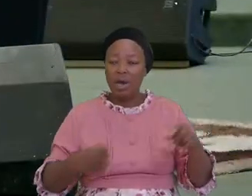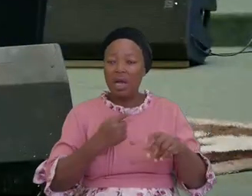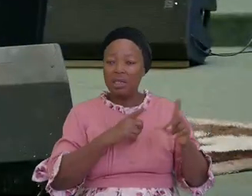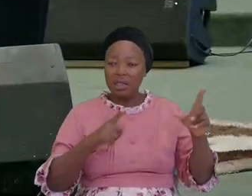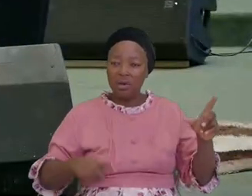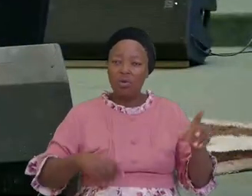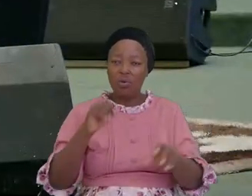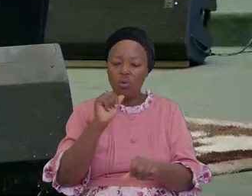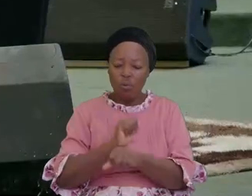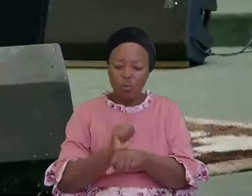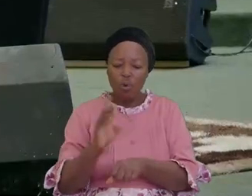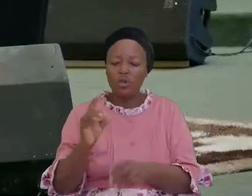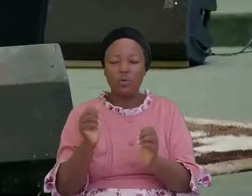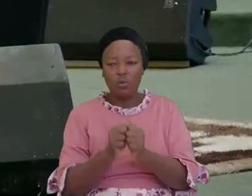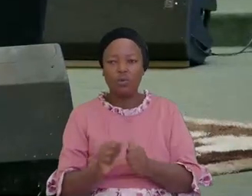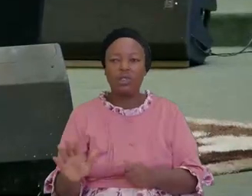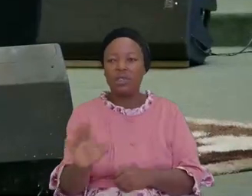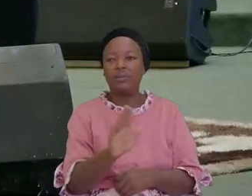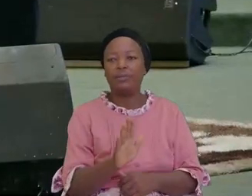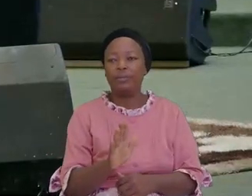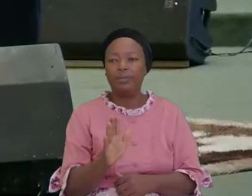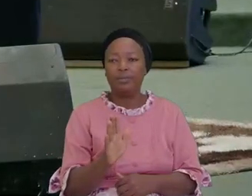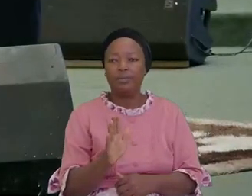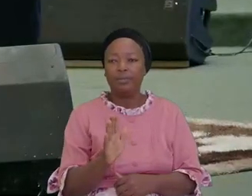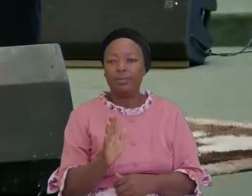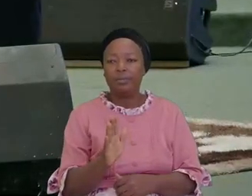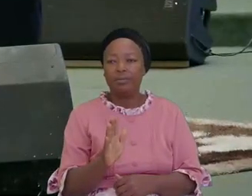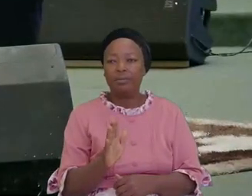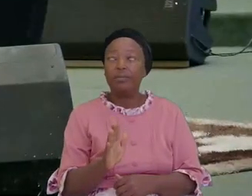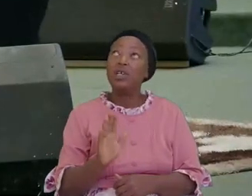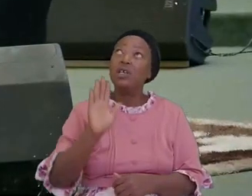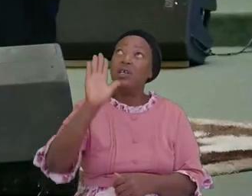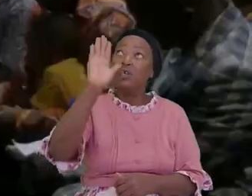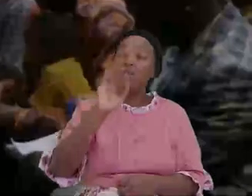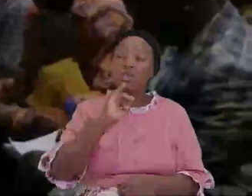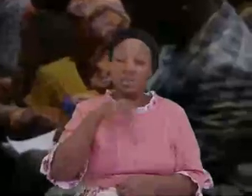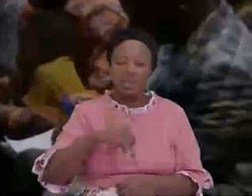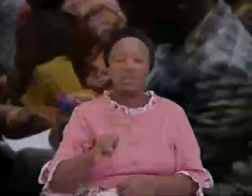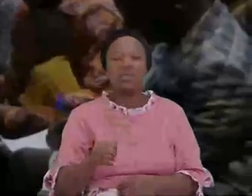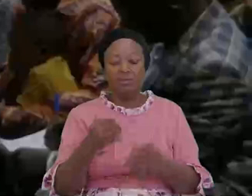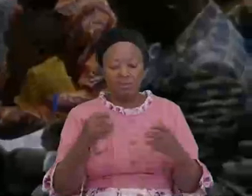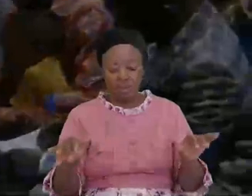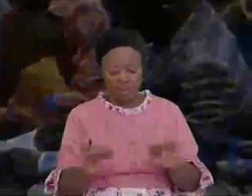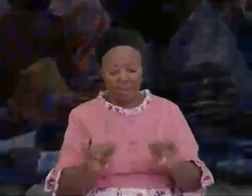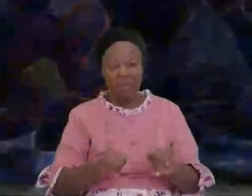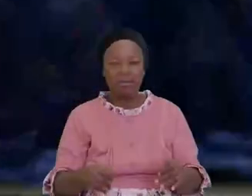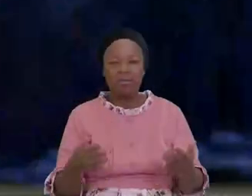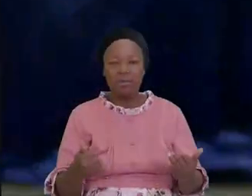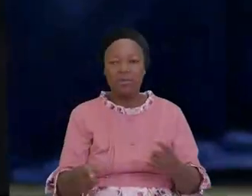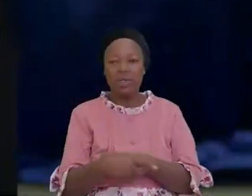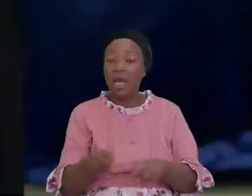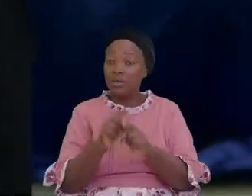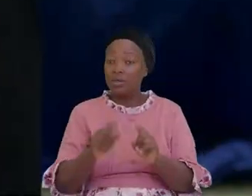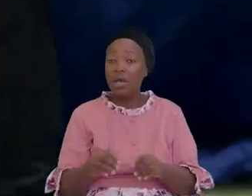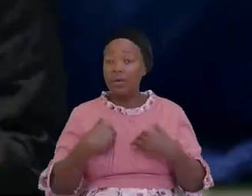Et le Seigneur travaillait avec eux. Il est toujours le même aujourd'hui. Comme tu te